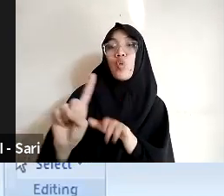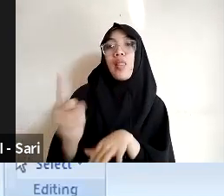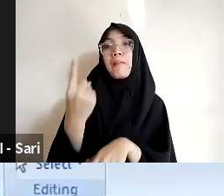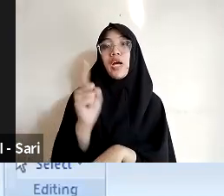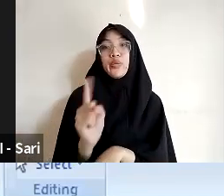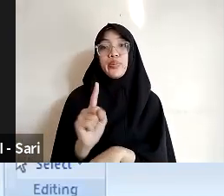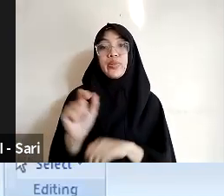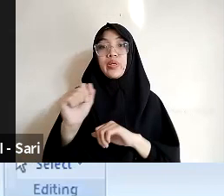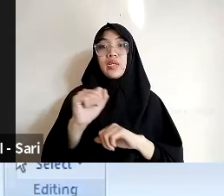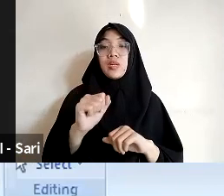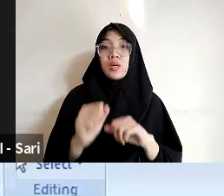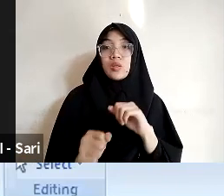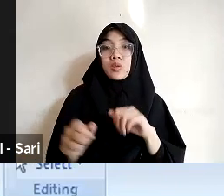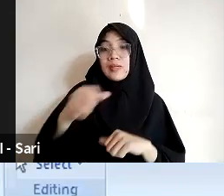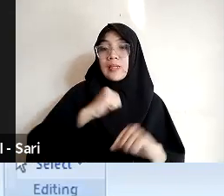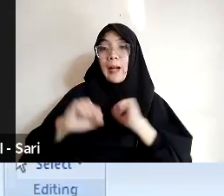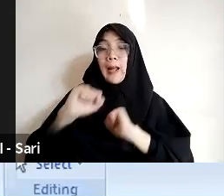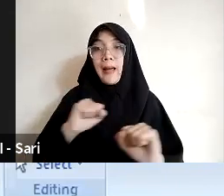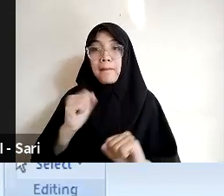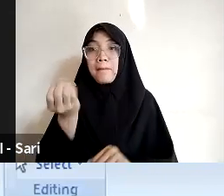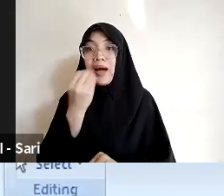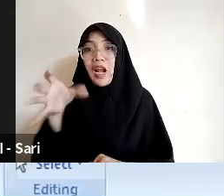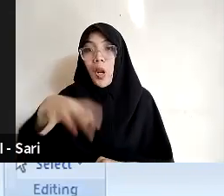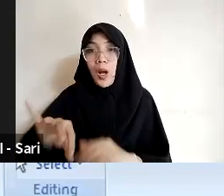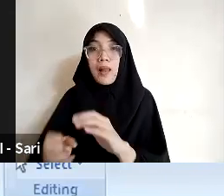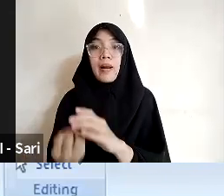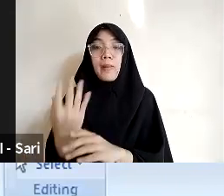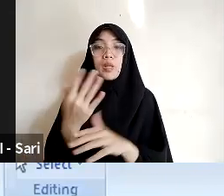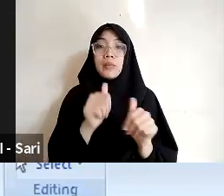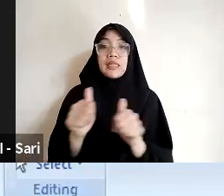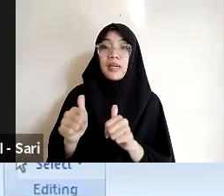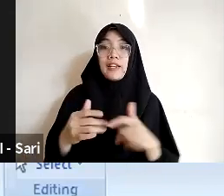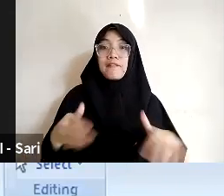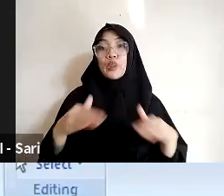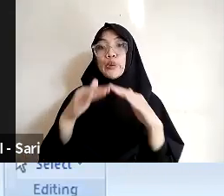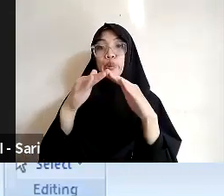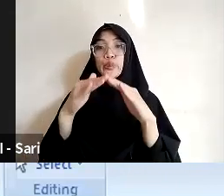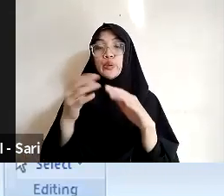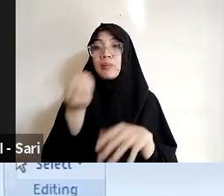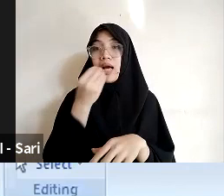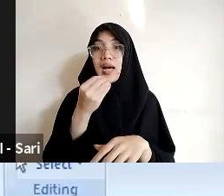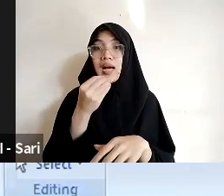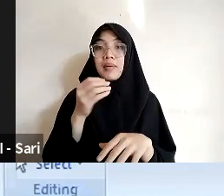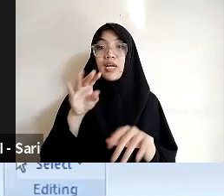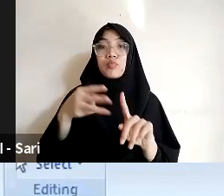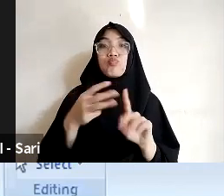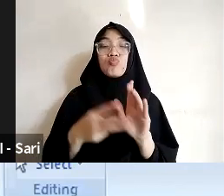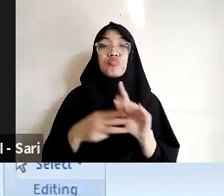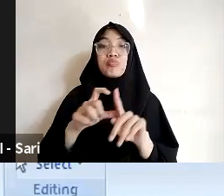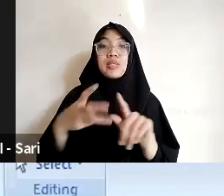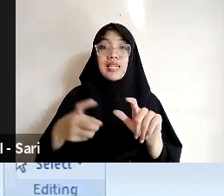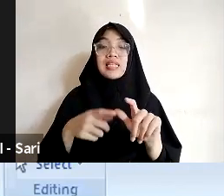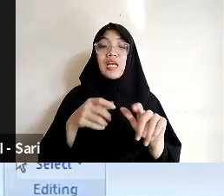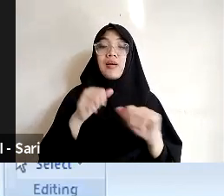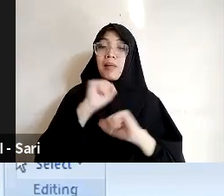gerakan pangan lokal. Lalu menyiapkan infrastruktur lumbung pangan melalui BUMDES, sehingga bisa menggerakkan pangan lokal. Nah,